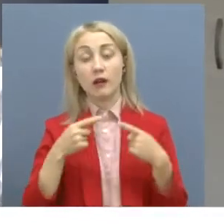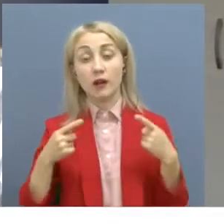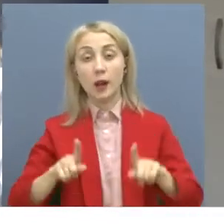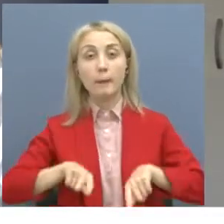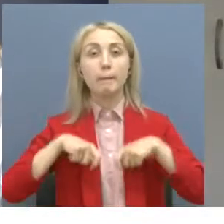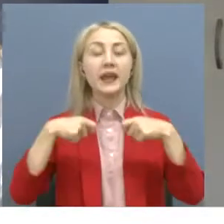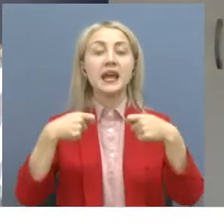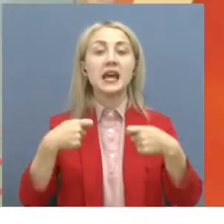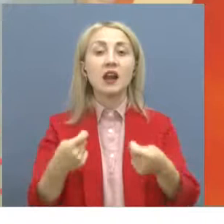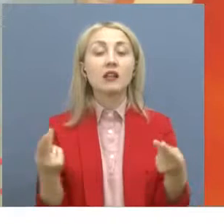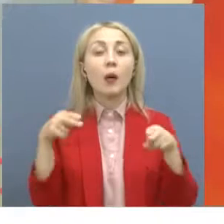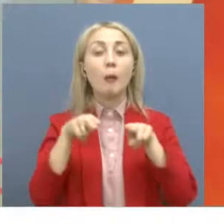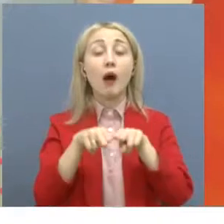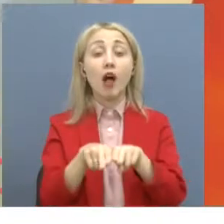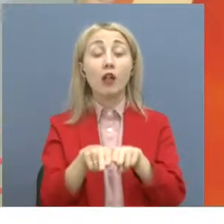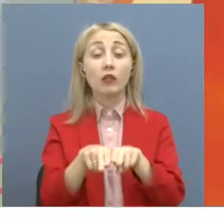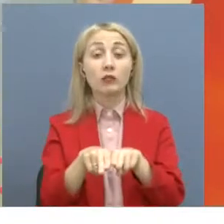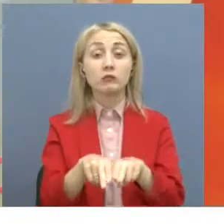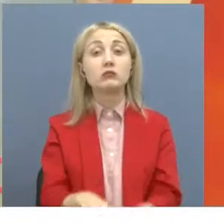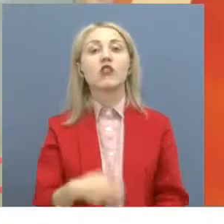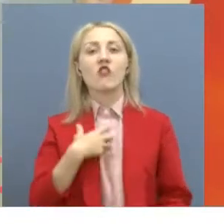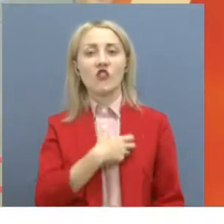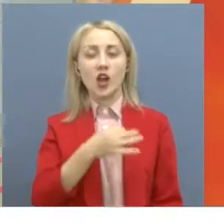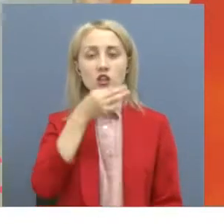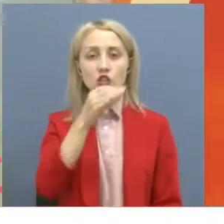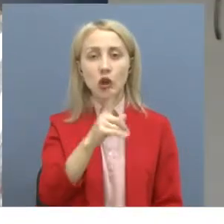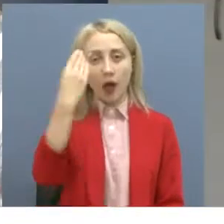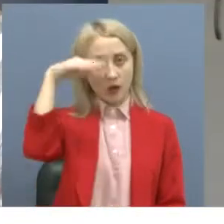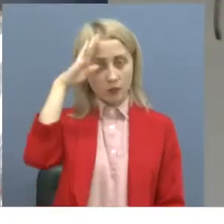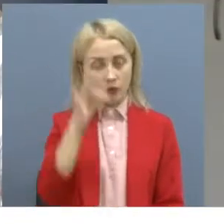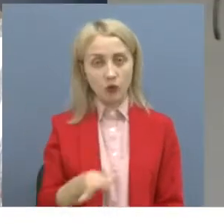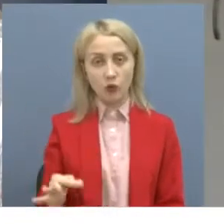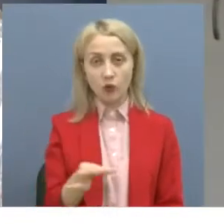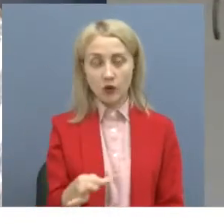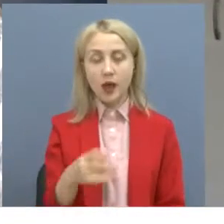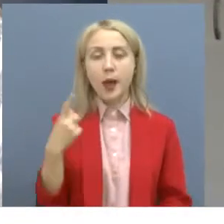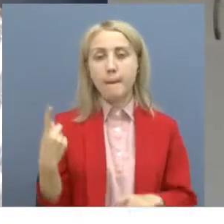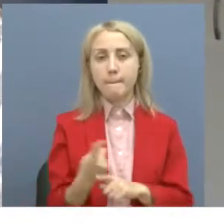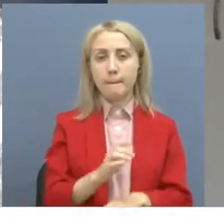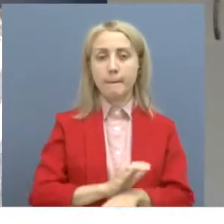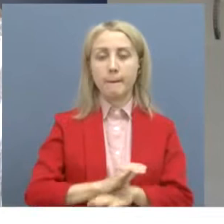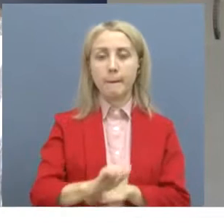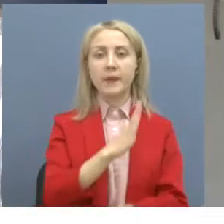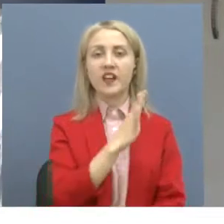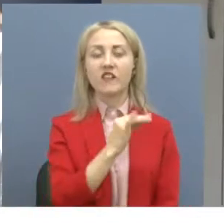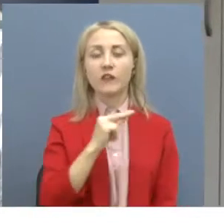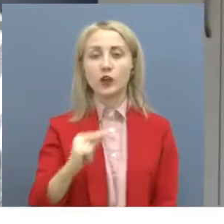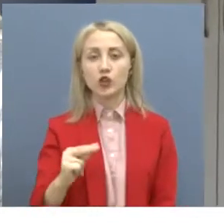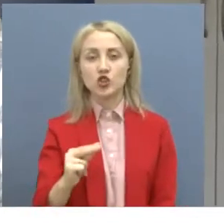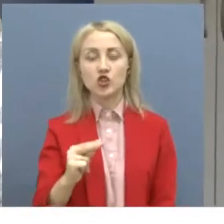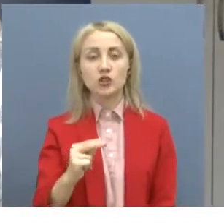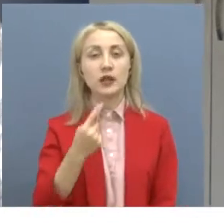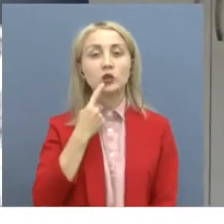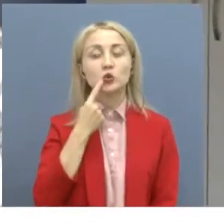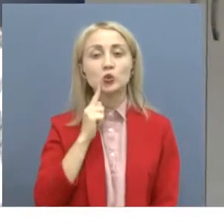алғаш сілекей арқылы тест жүргізуде екенін атап өту керек. Бұл жедел тестілерді жүргізуге орталықтың мүмкіндігі бар.